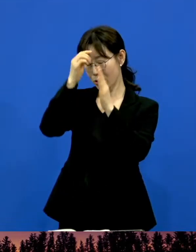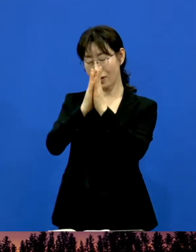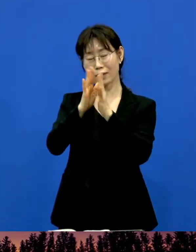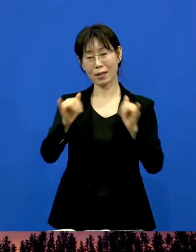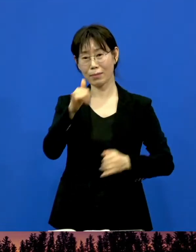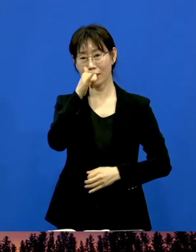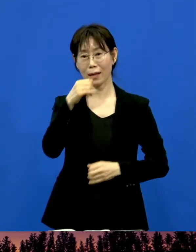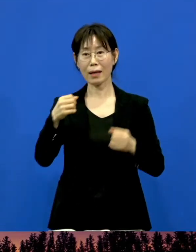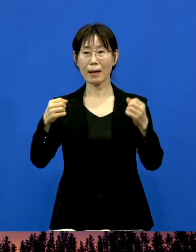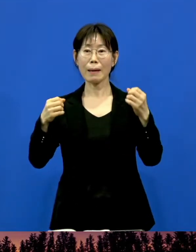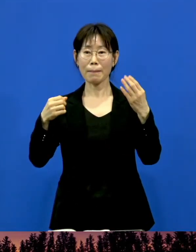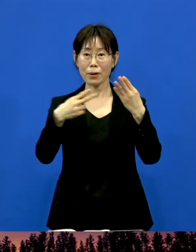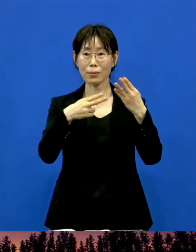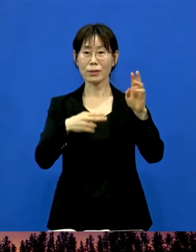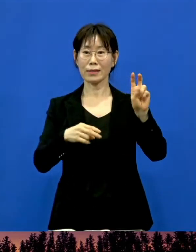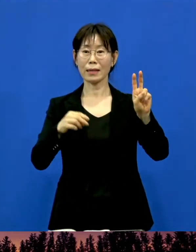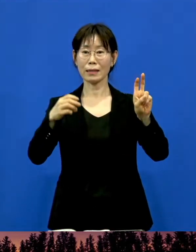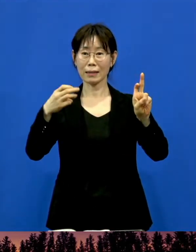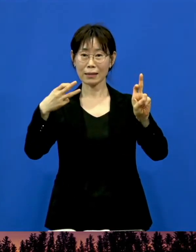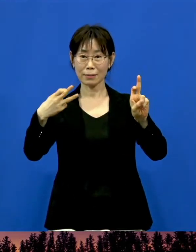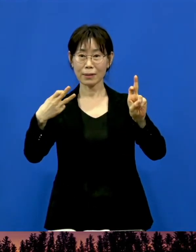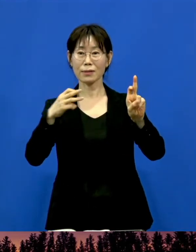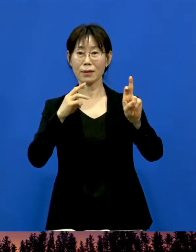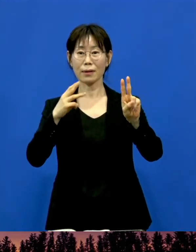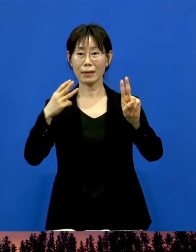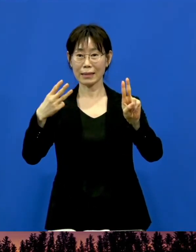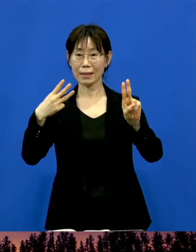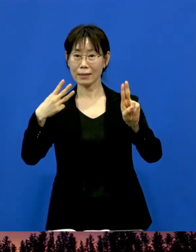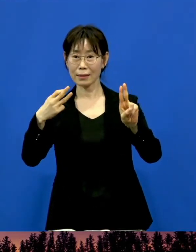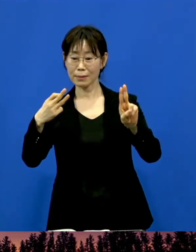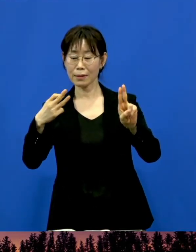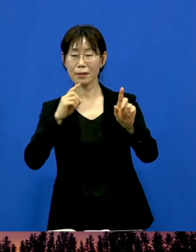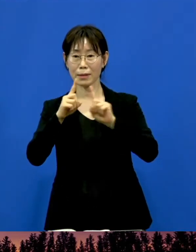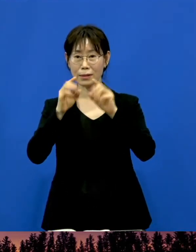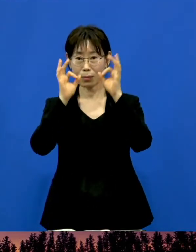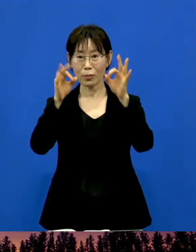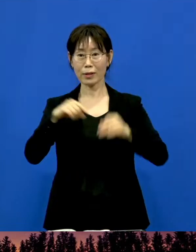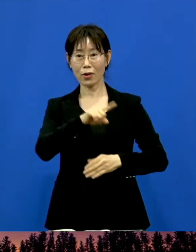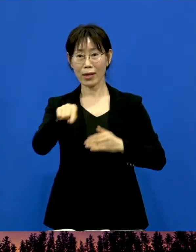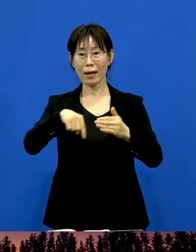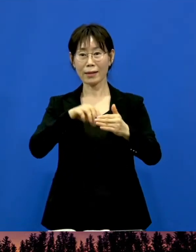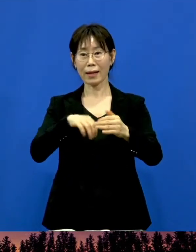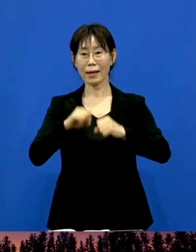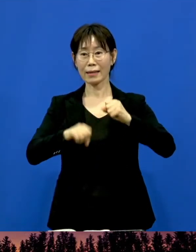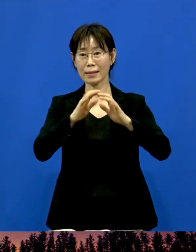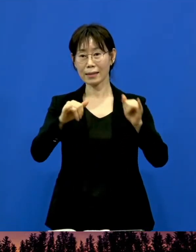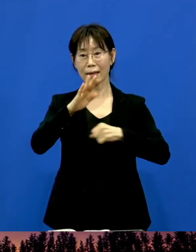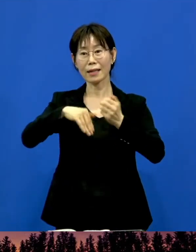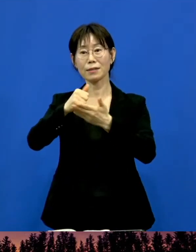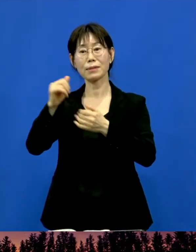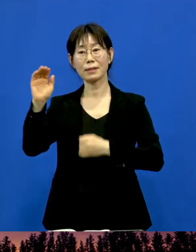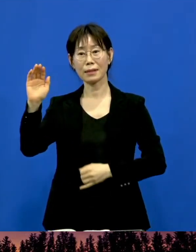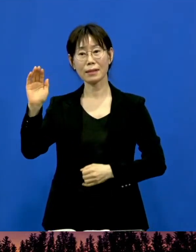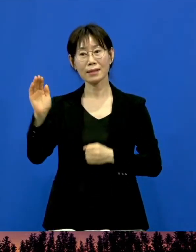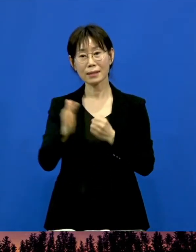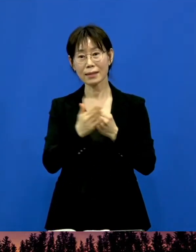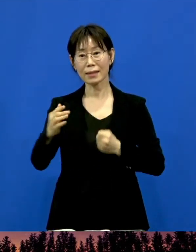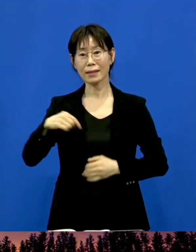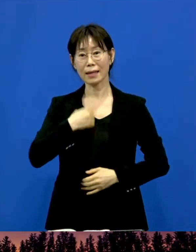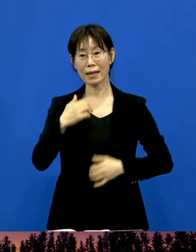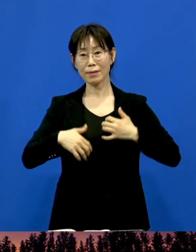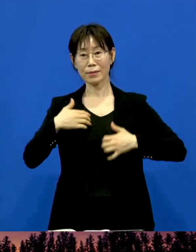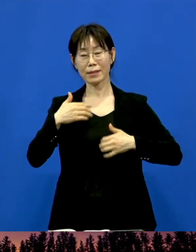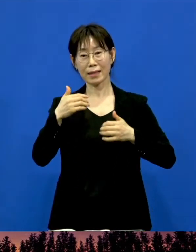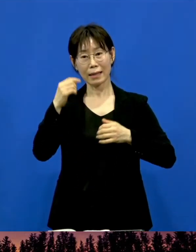빌립보서 2장 13절을 보면 너희 안에서 행하시는 이는 하나님이시니 자기의 기쁘신 뜻을 위하여 너희에게 소원을 두고